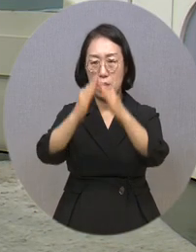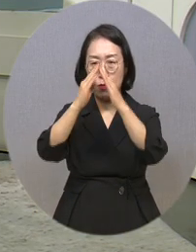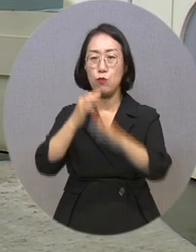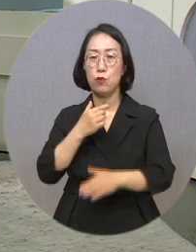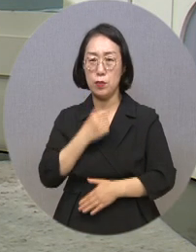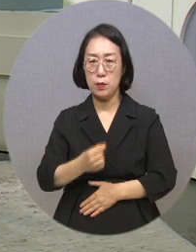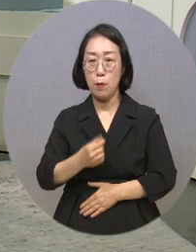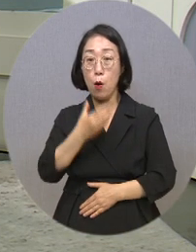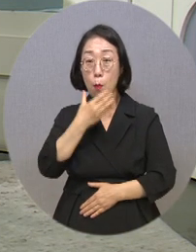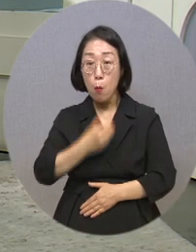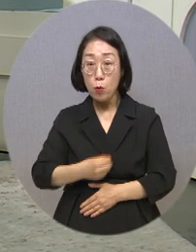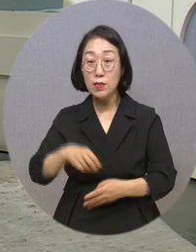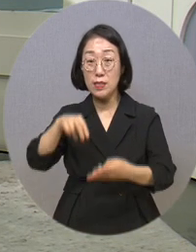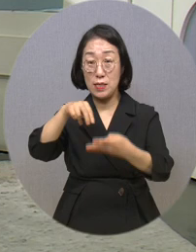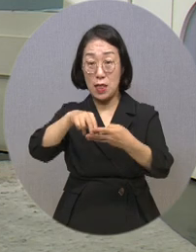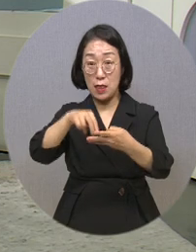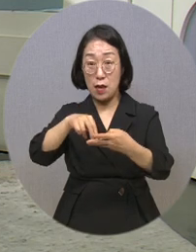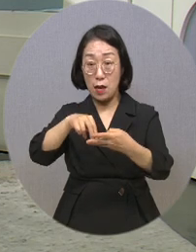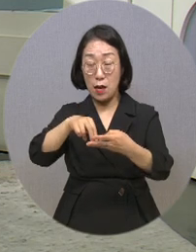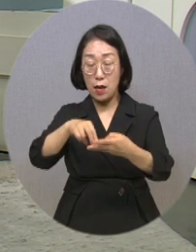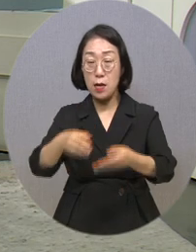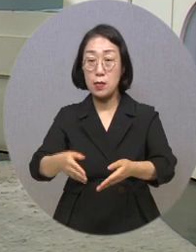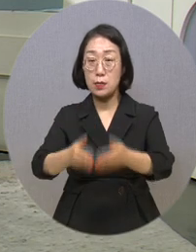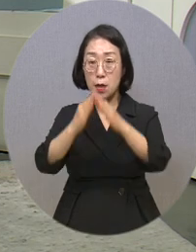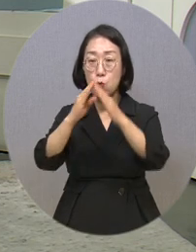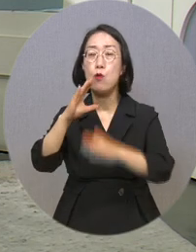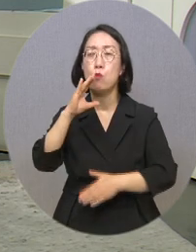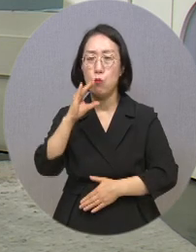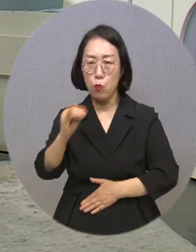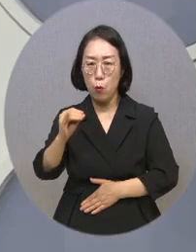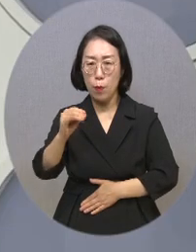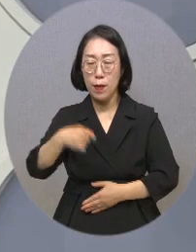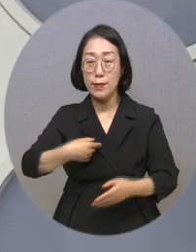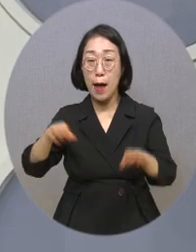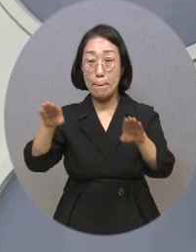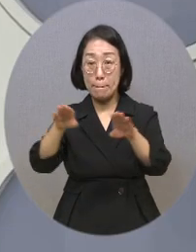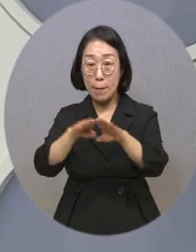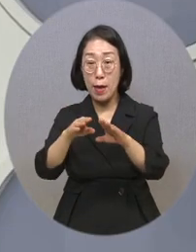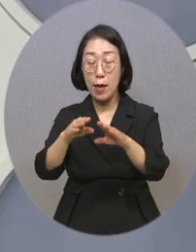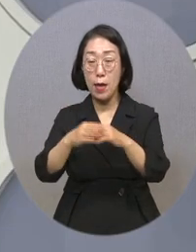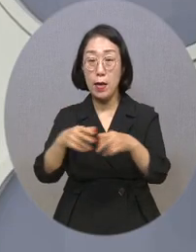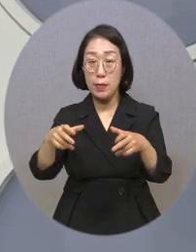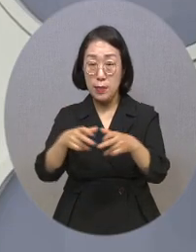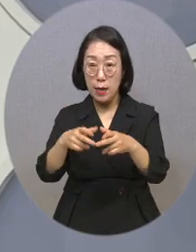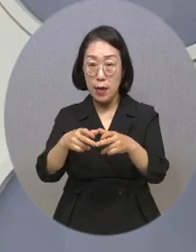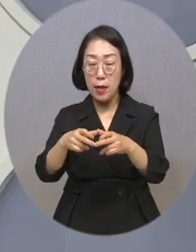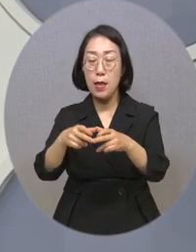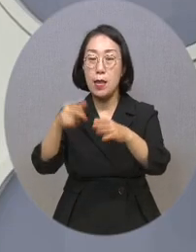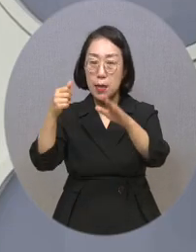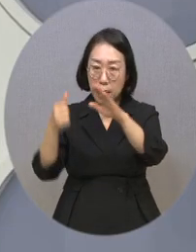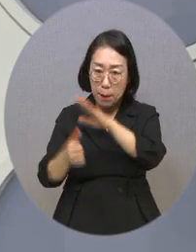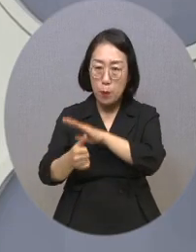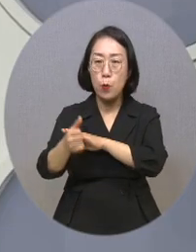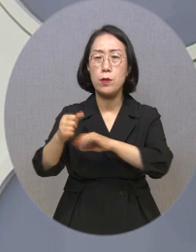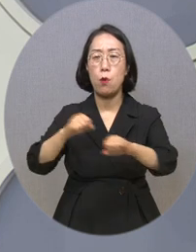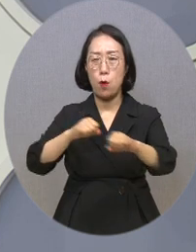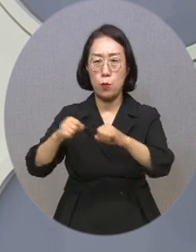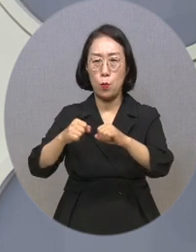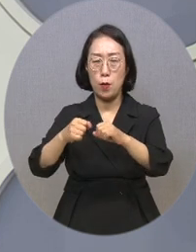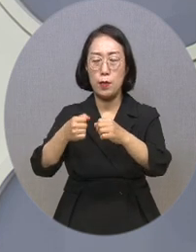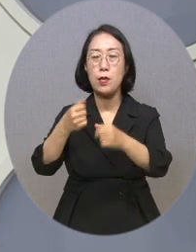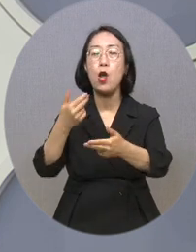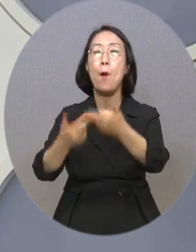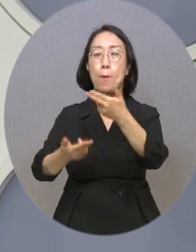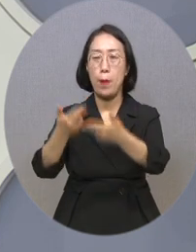그 복지센터 하나 만드는 것도 중요하지만은 자폐성 장애인을 대변하는 그런 협회가 꼭 필요하다. 모든 장애들이